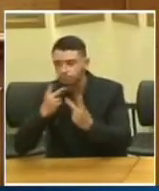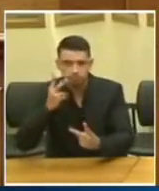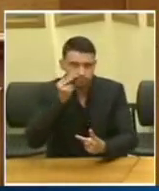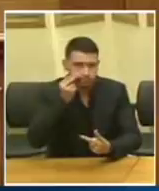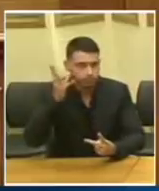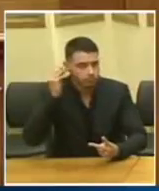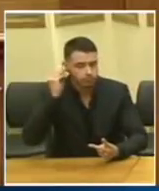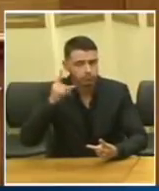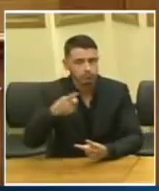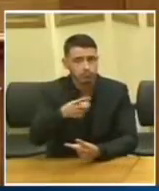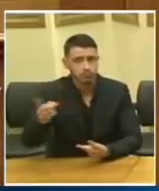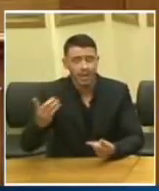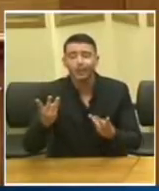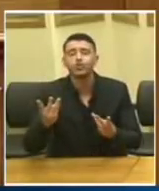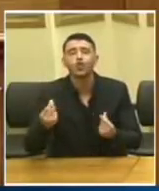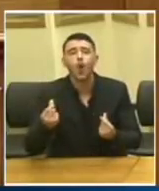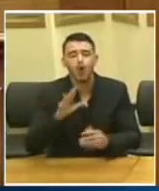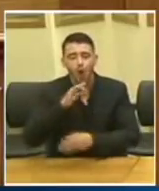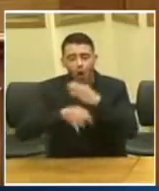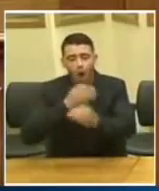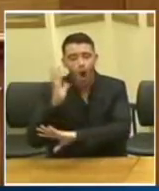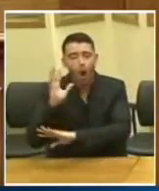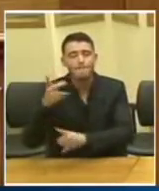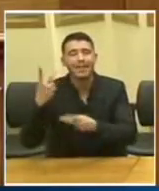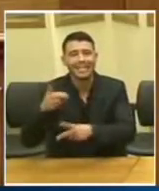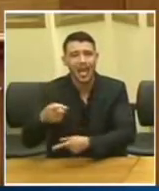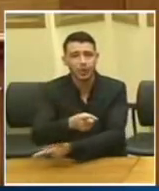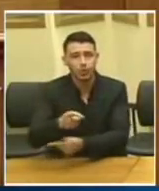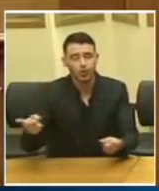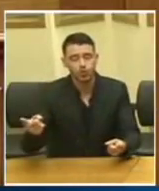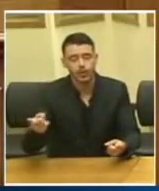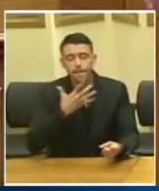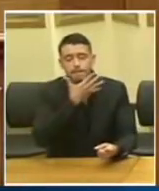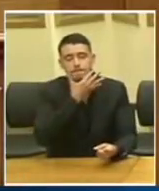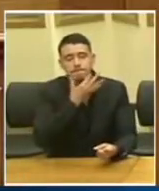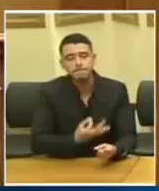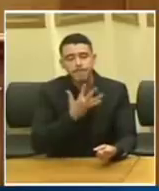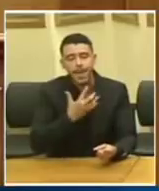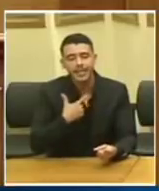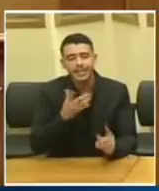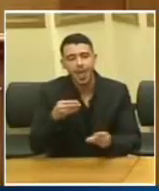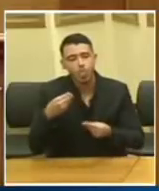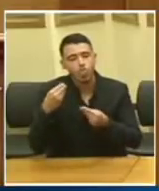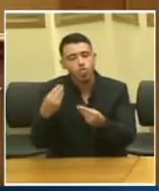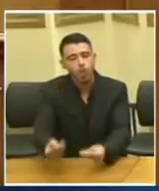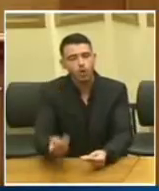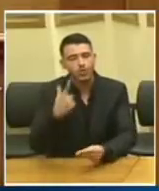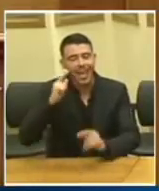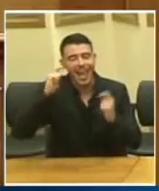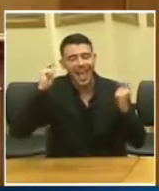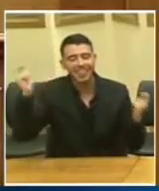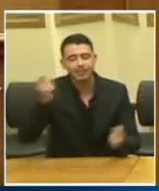να αφήνετε ορθά ανοιχτή την κερκόπορτα στον εθνικιστικό εσμό της Χρυσής